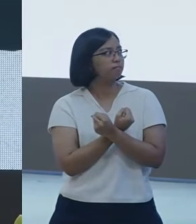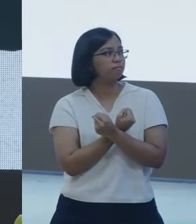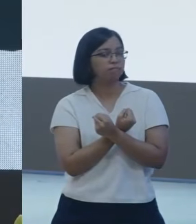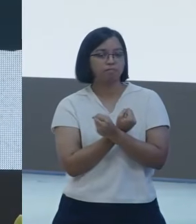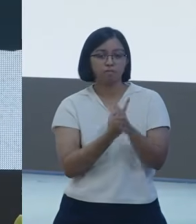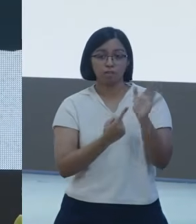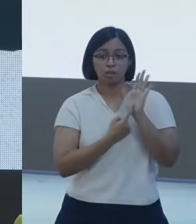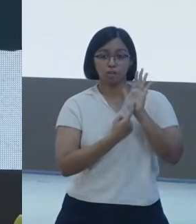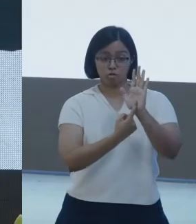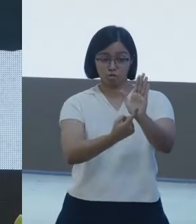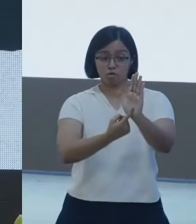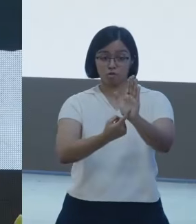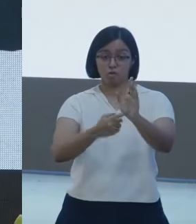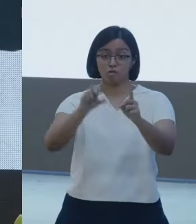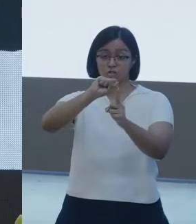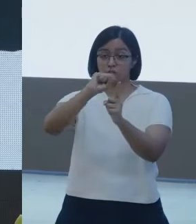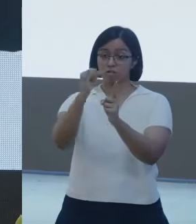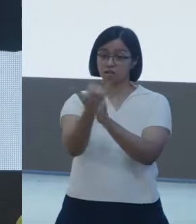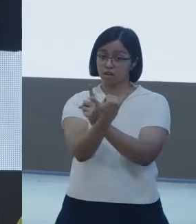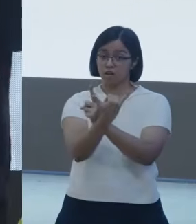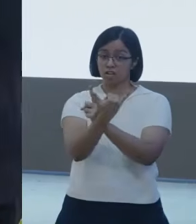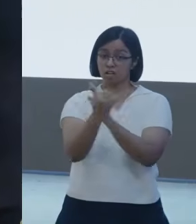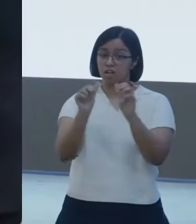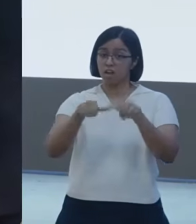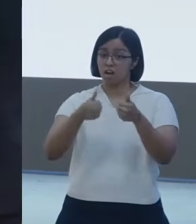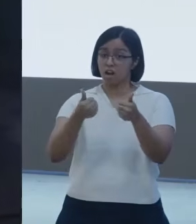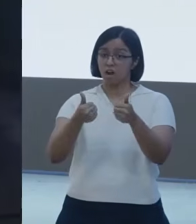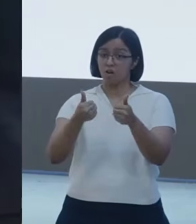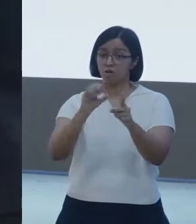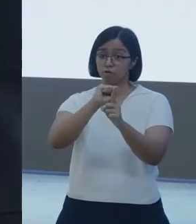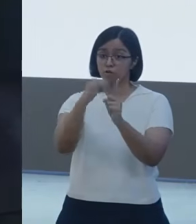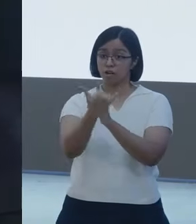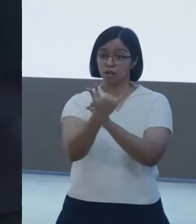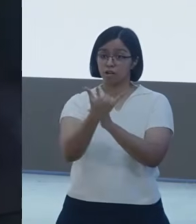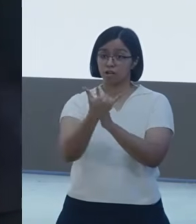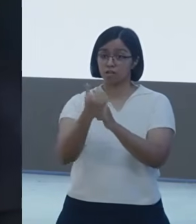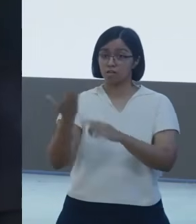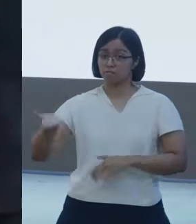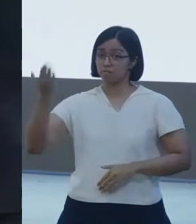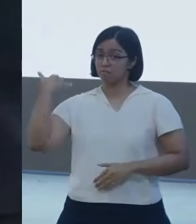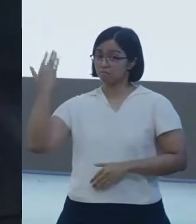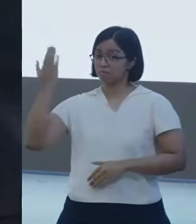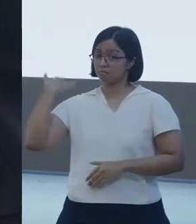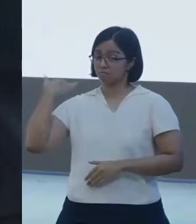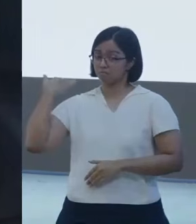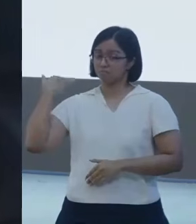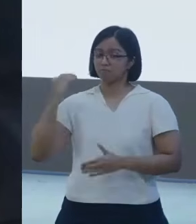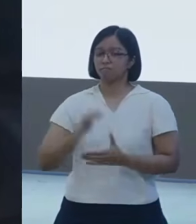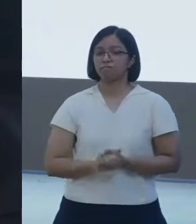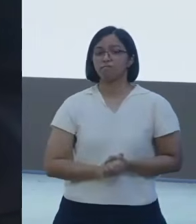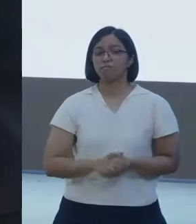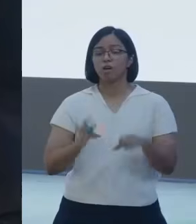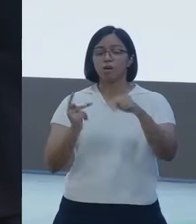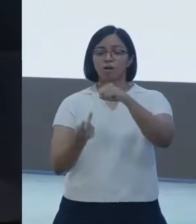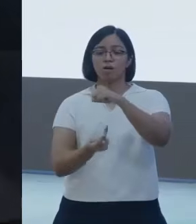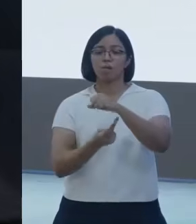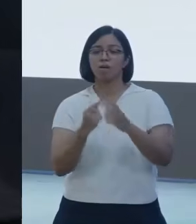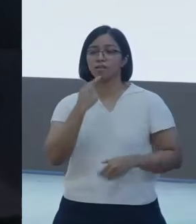society, ng lipunan, kung saan siya naroon. Sabi ni Paul, siya daw ay slave